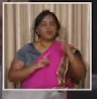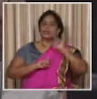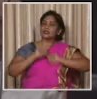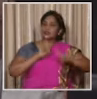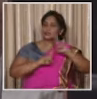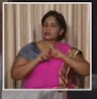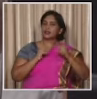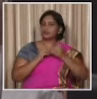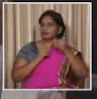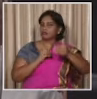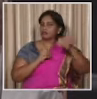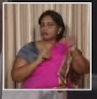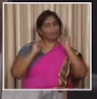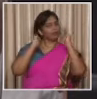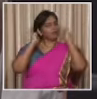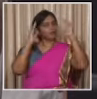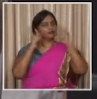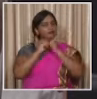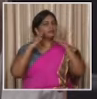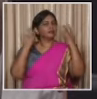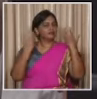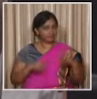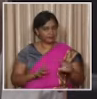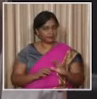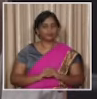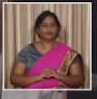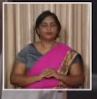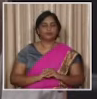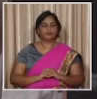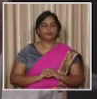සාකච්ඡා නුදුරේම සාර්ථකව අවසන් කර ගැනීමයි.